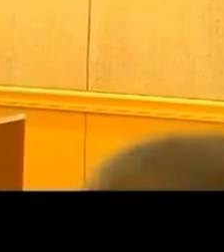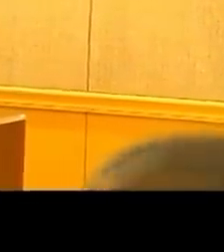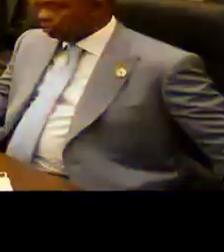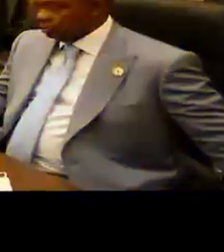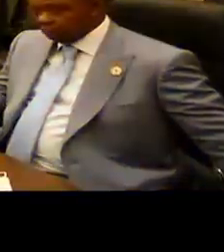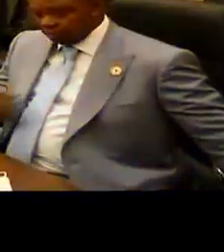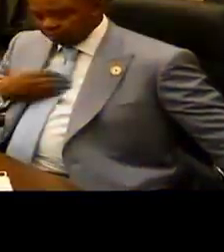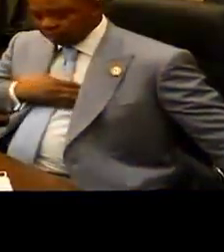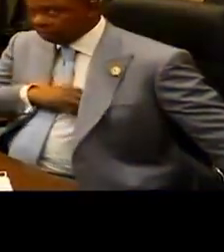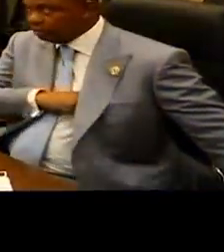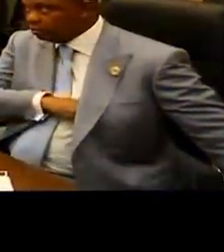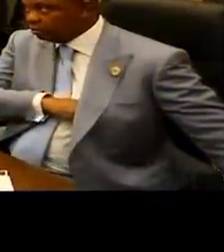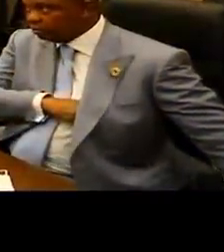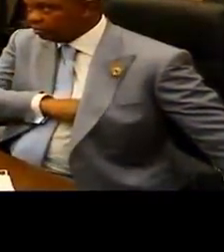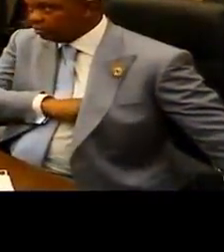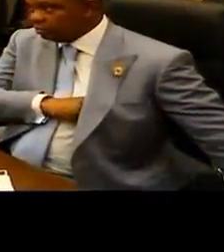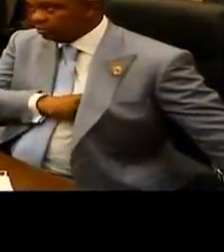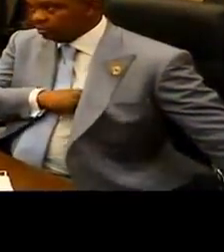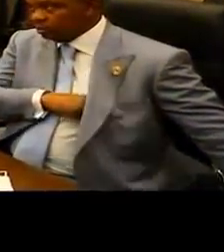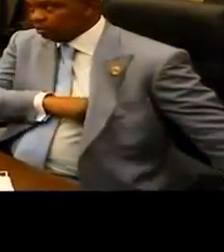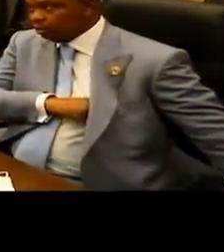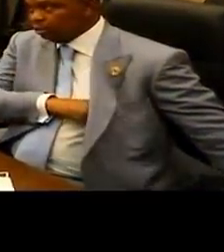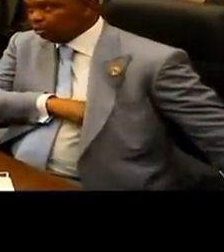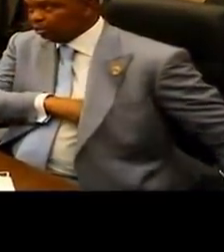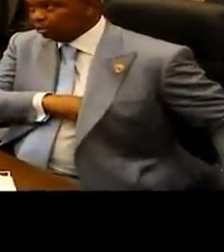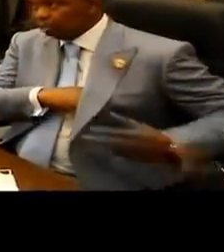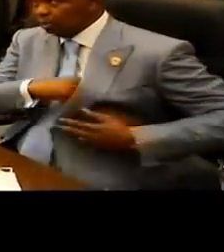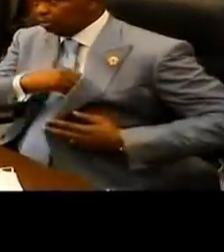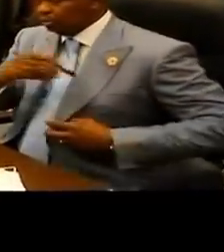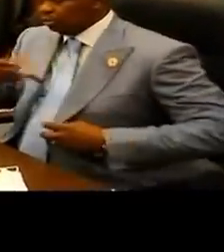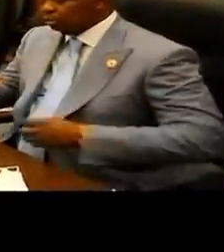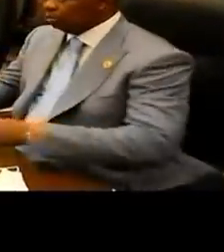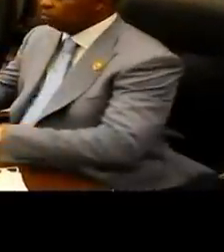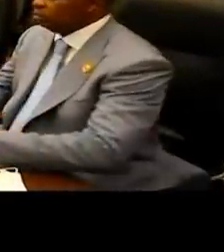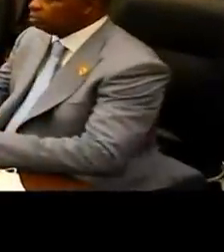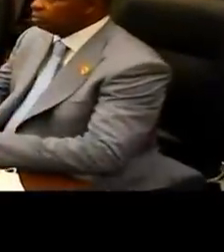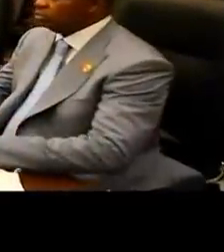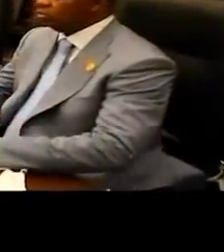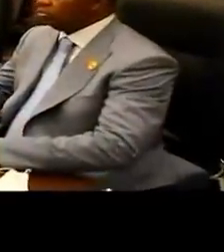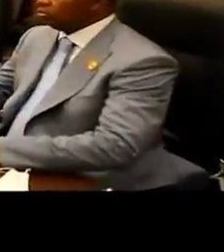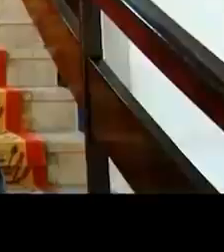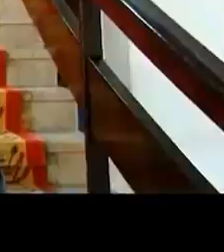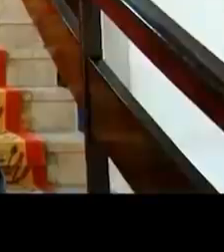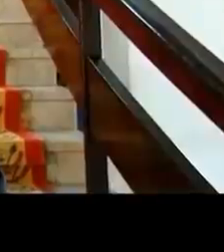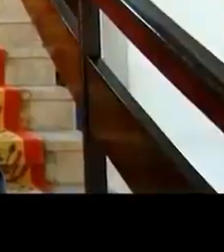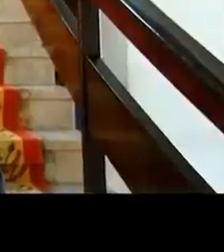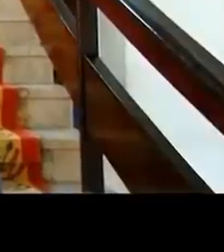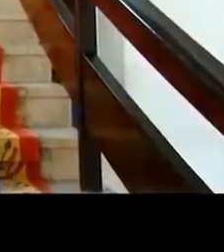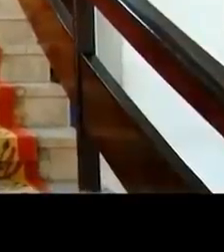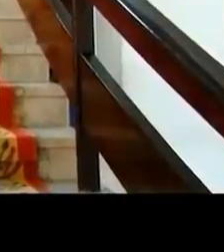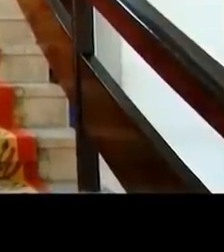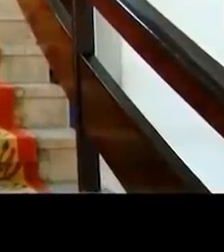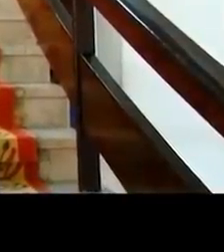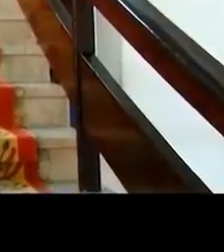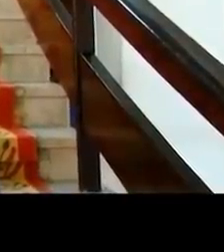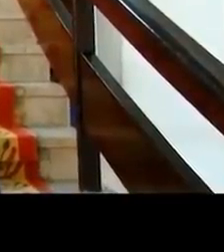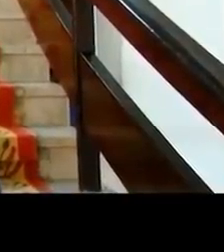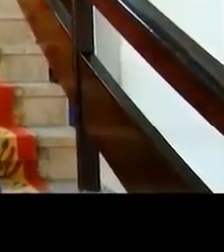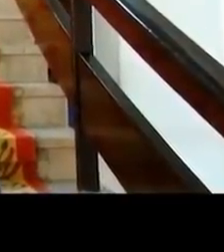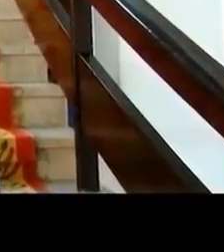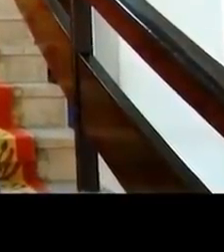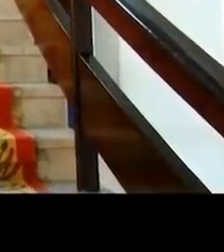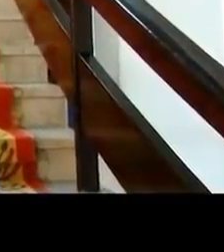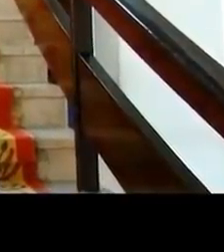Tshilombo, a exprimé ses préoccupations à l'envoyé spécial du secrétaire général des Nations Unies pour la région du Grand Lac, Wang